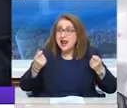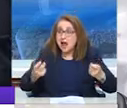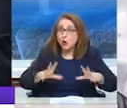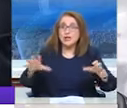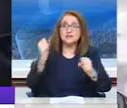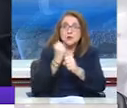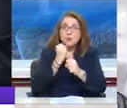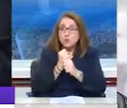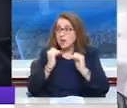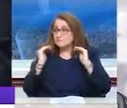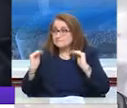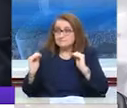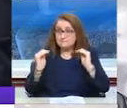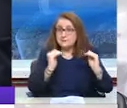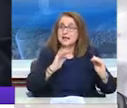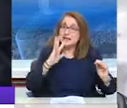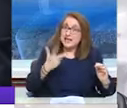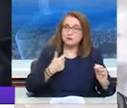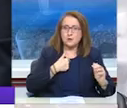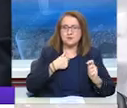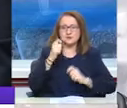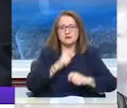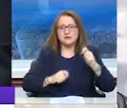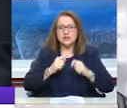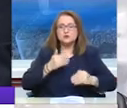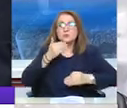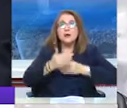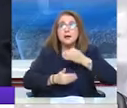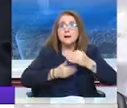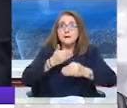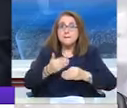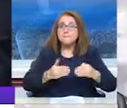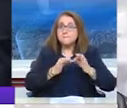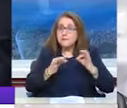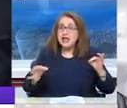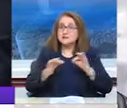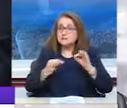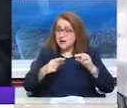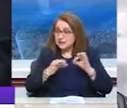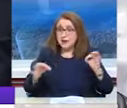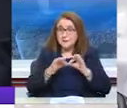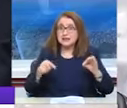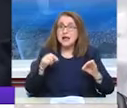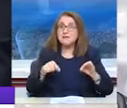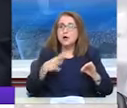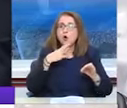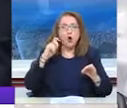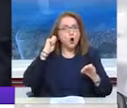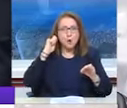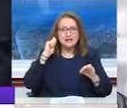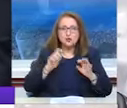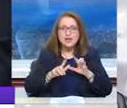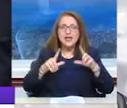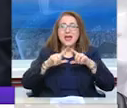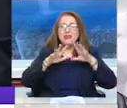θέσεων εργασίας. Γι' αυτό και δημιουργούμε διαδοχικά πλαίσια που λειτουργούν ως επικαλεπτόμενα δίχτυα ασφαλείας.